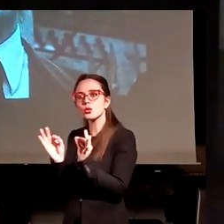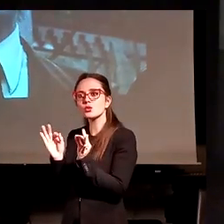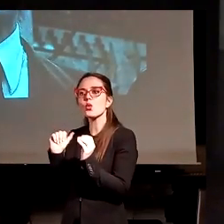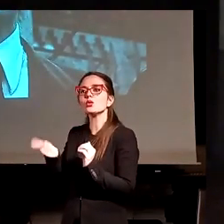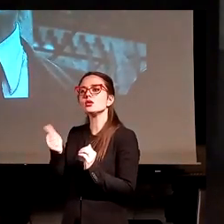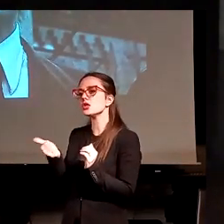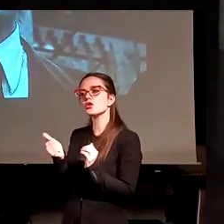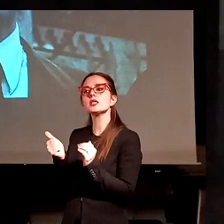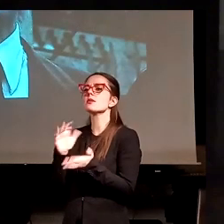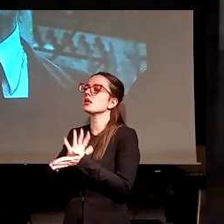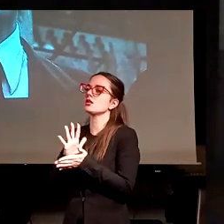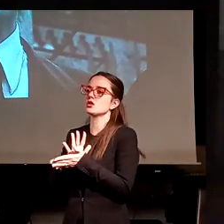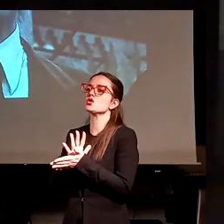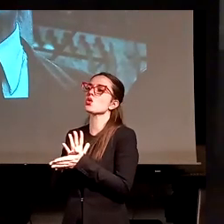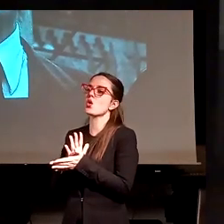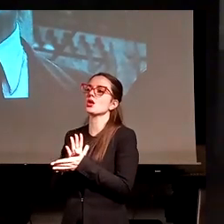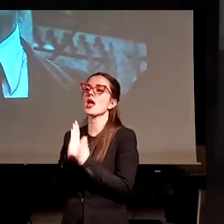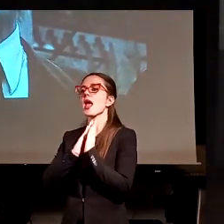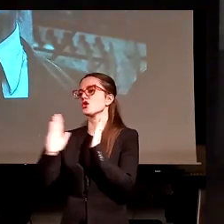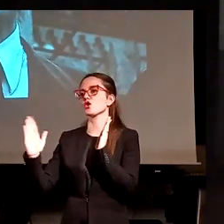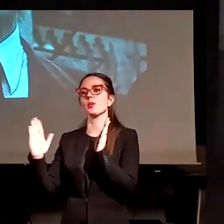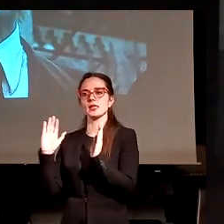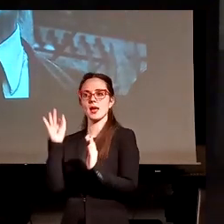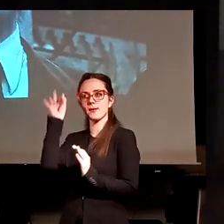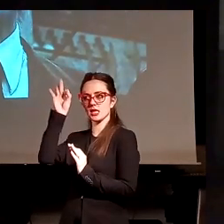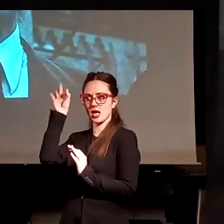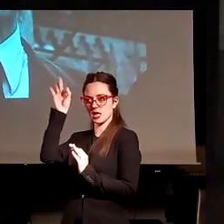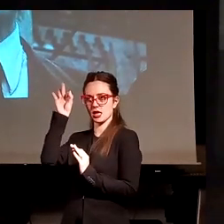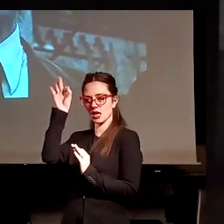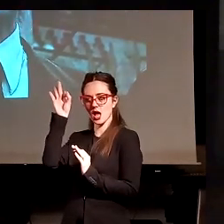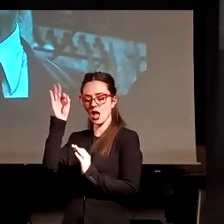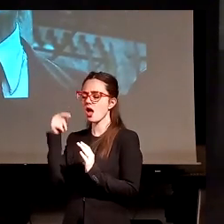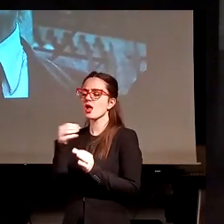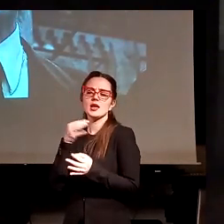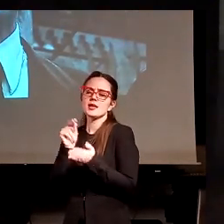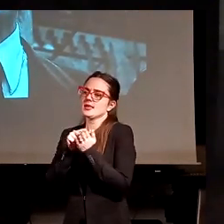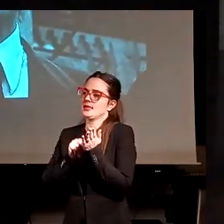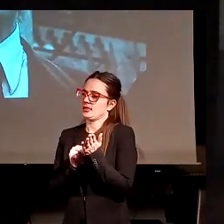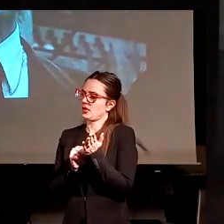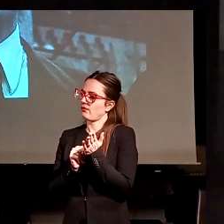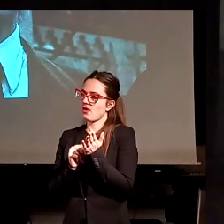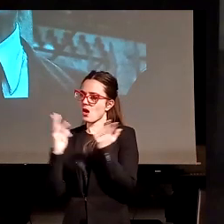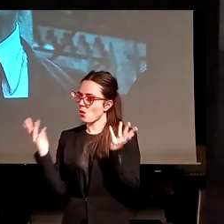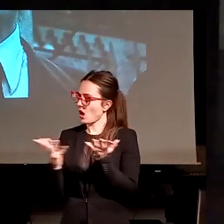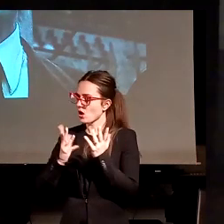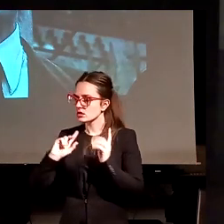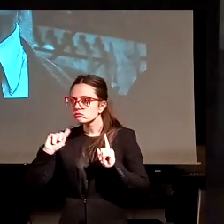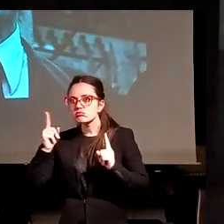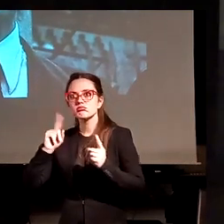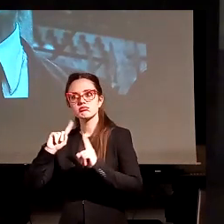britannica sta in una voce le scrive delle cose estremamente complesse il giardino dei sentieri si biforcano